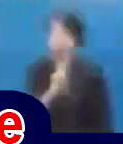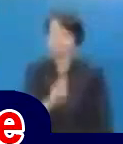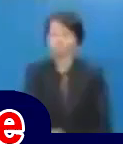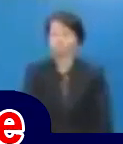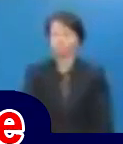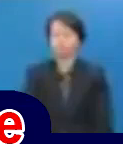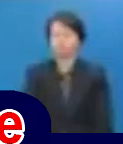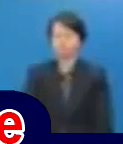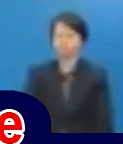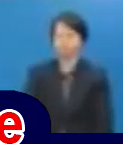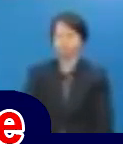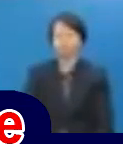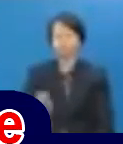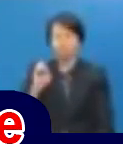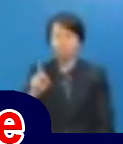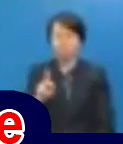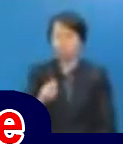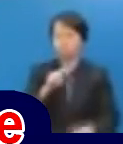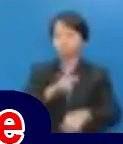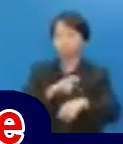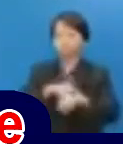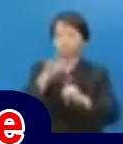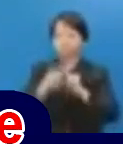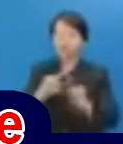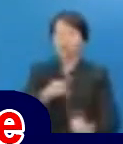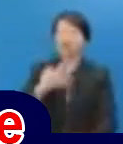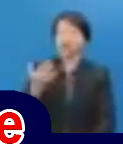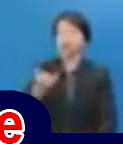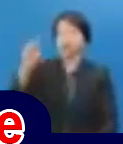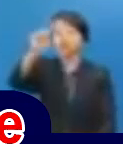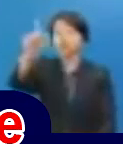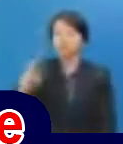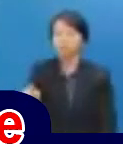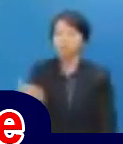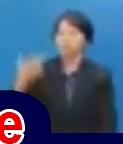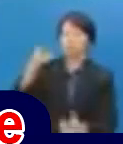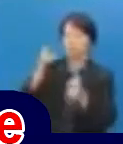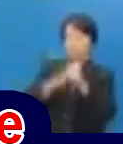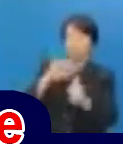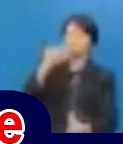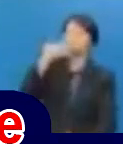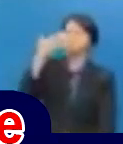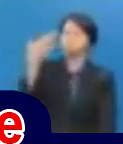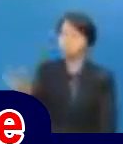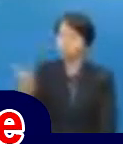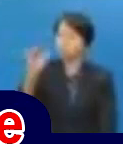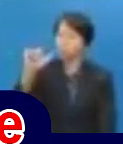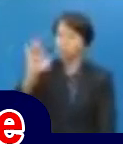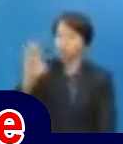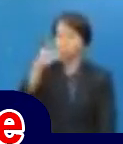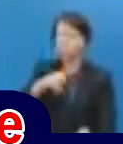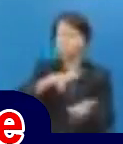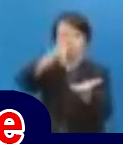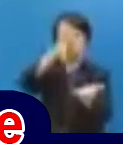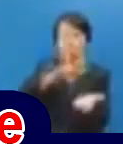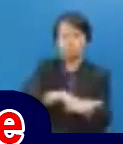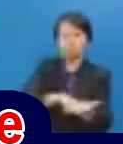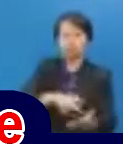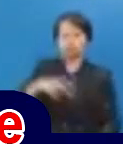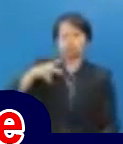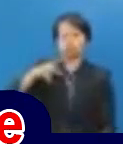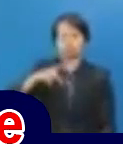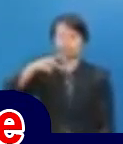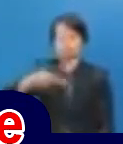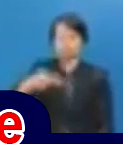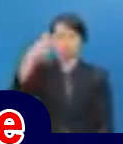Di saat-saat akhir masa ini, saya ingin bertanya kepada Yang Muhammad. Yang pertama, saya nak ucap terima kasih sebab Yang Muhammad telah mengisytiharkan bahawa PH